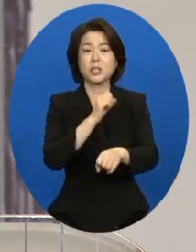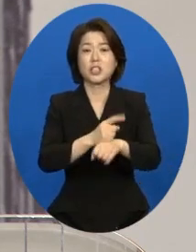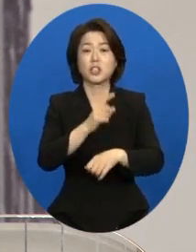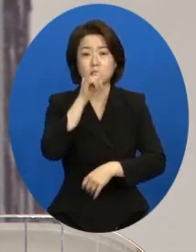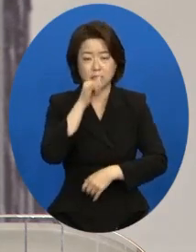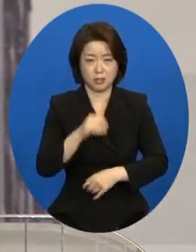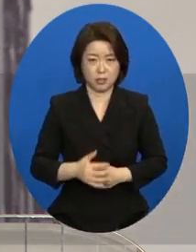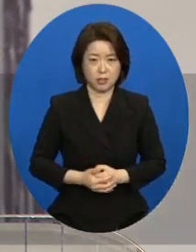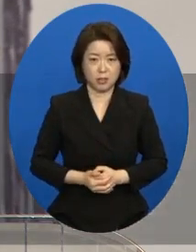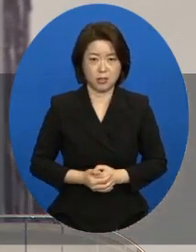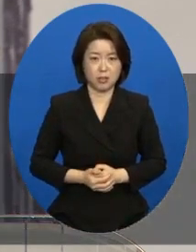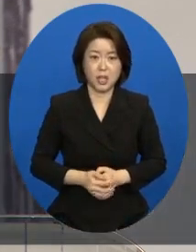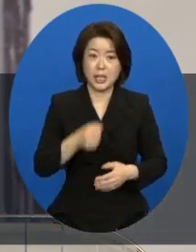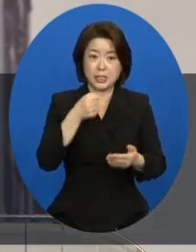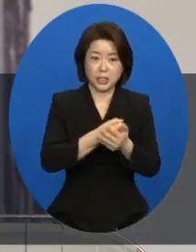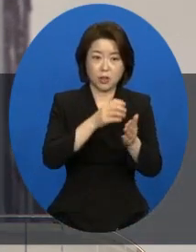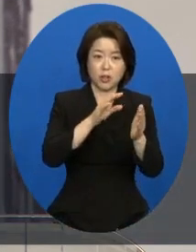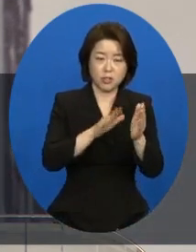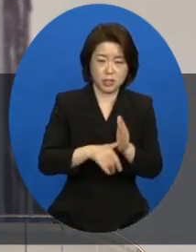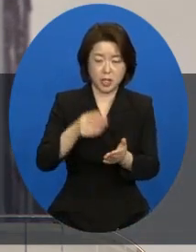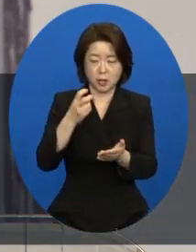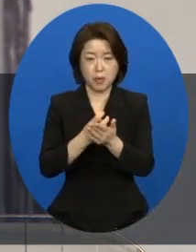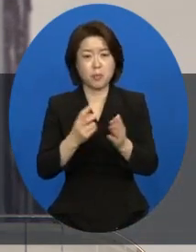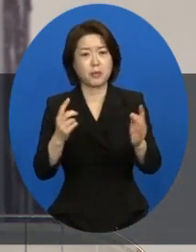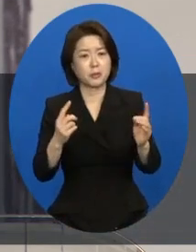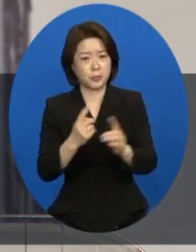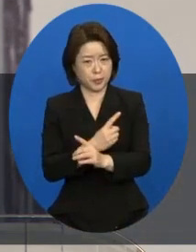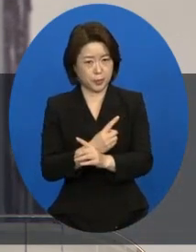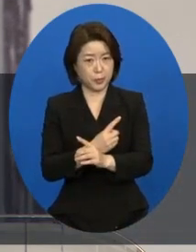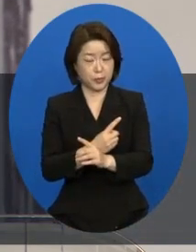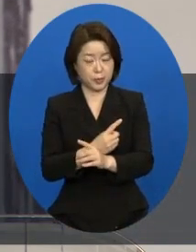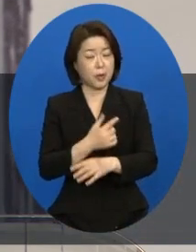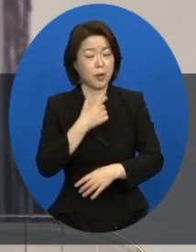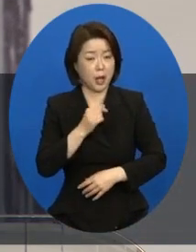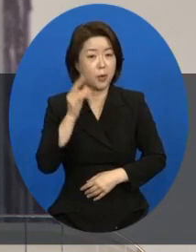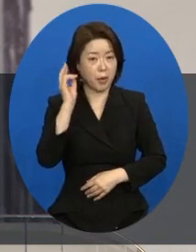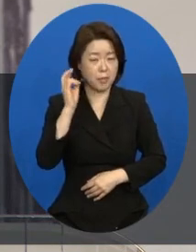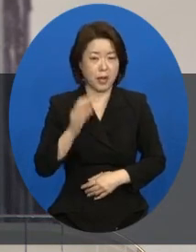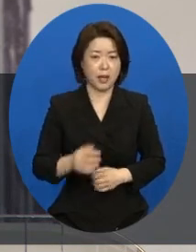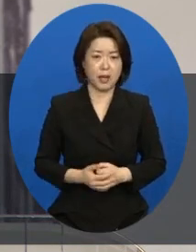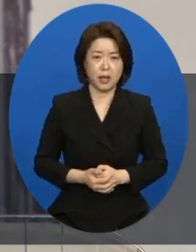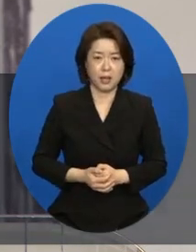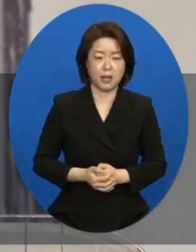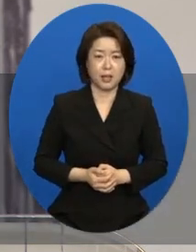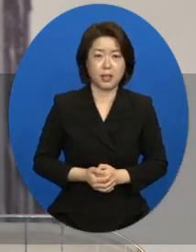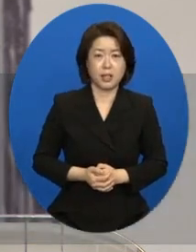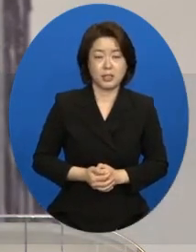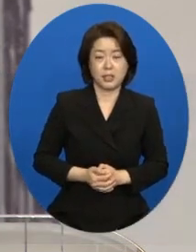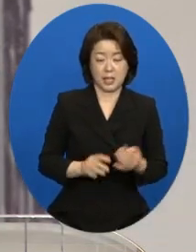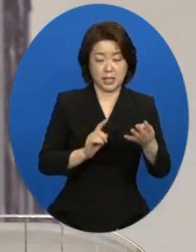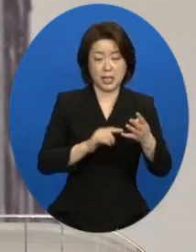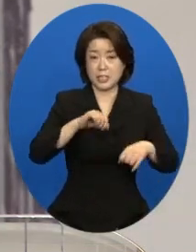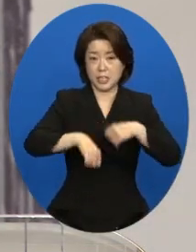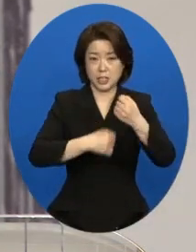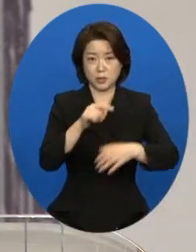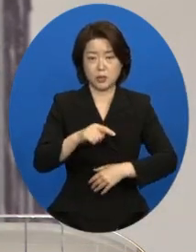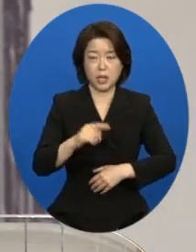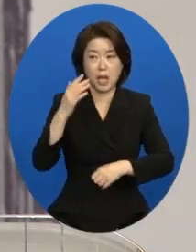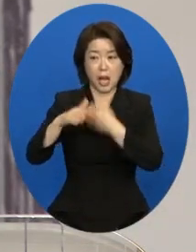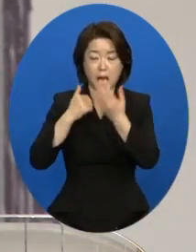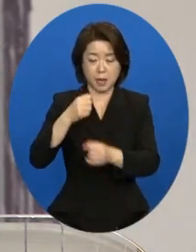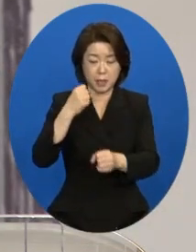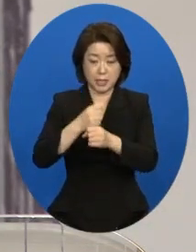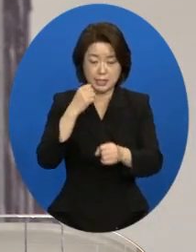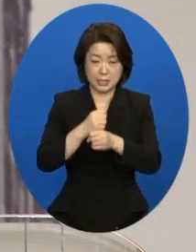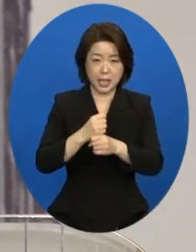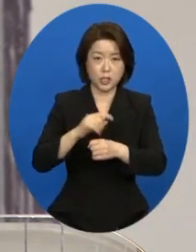번째는 정해진 때와 법을 고치고자 한다는 겁니다. 넷째 짐승은 하나님의 창조 질서의 DNA를 거부하고 그